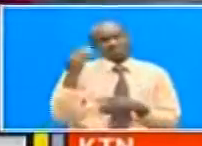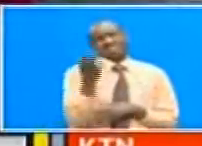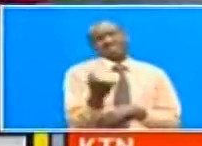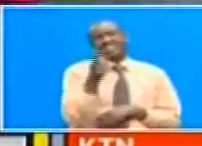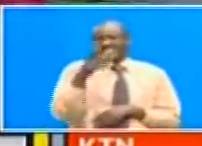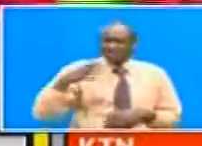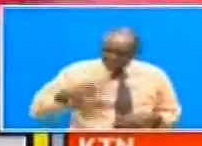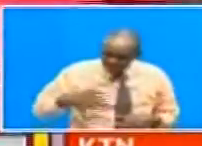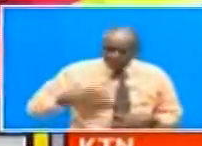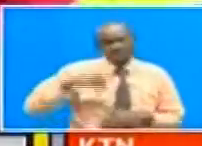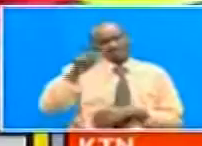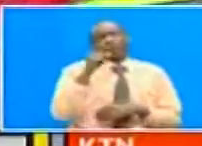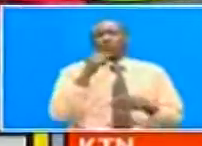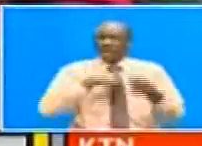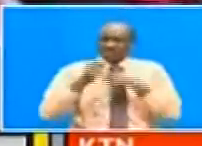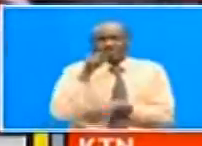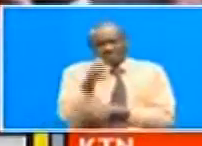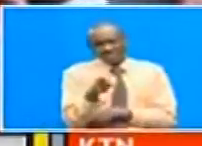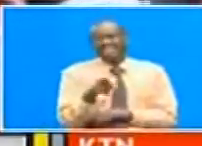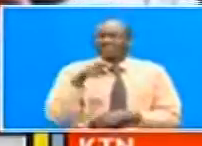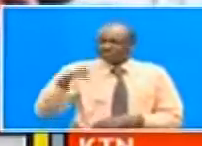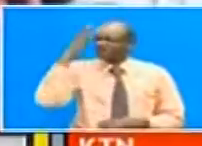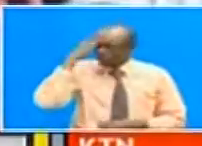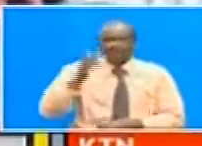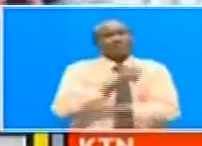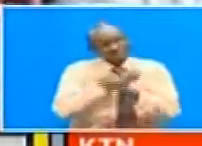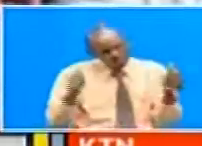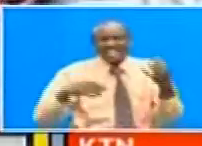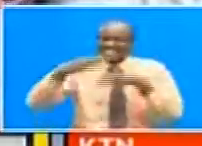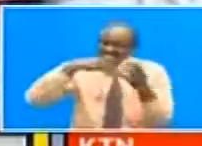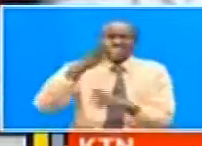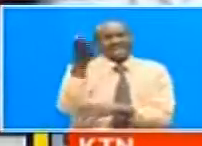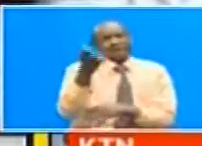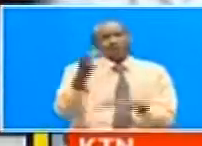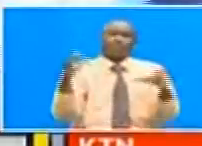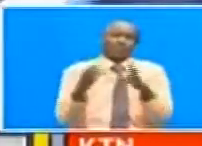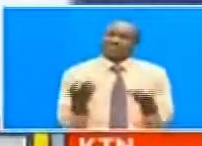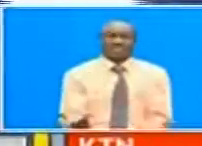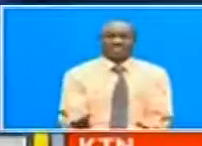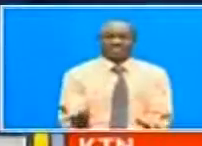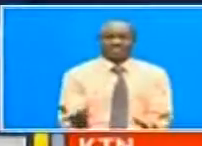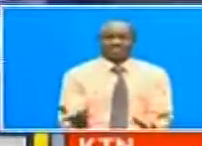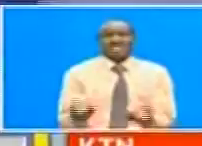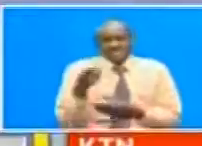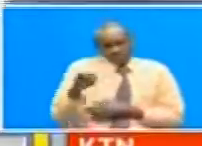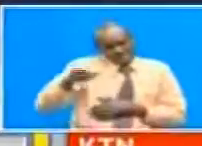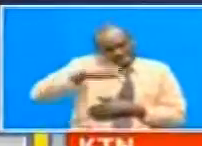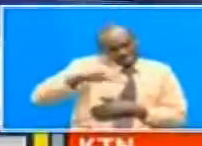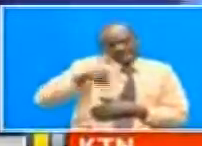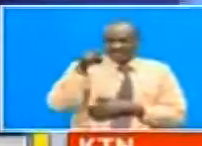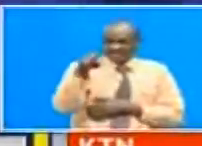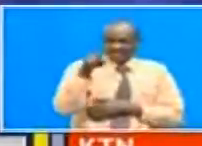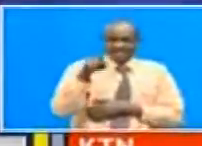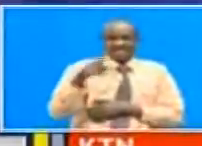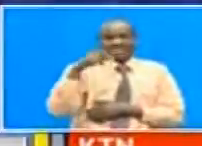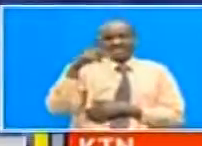watu wanaotekeleza unyama huo wakiwajua na hata kujumuika nao katika jamii. Katika mtaa wa Chang'aombe,